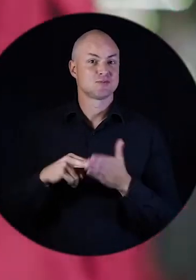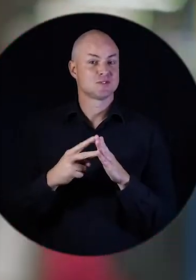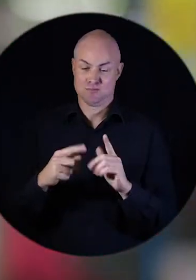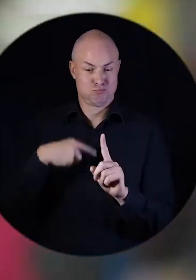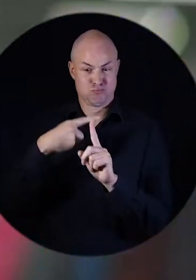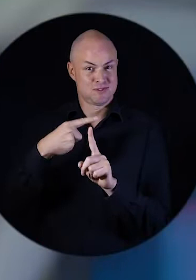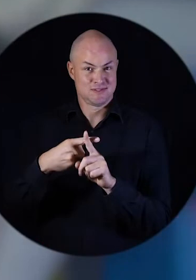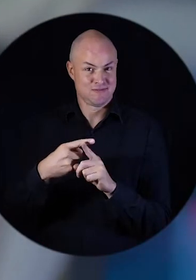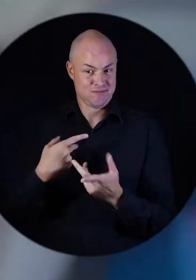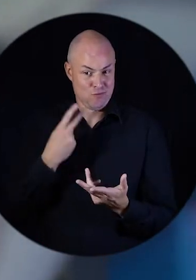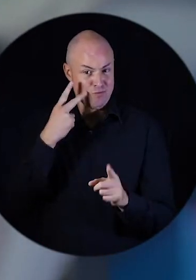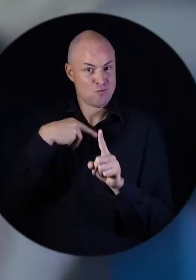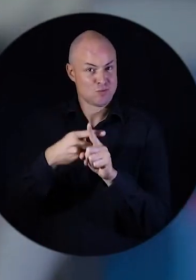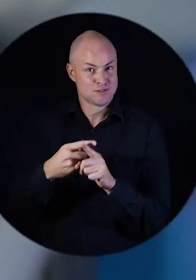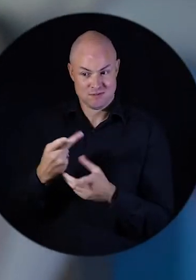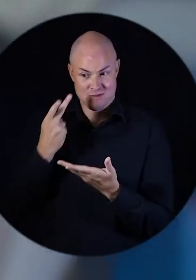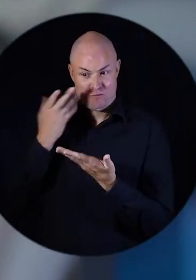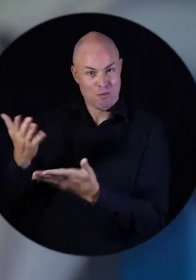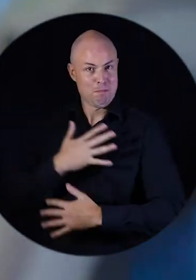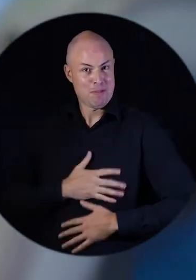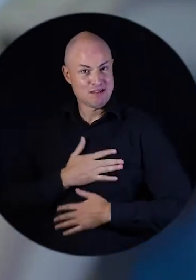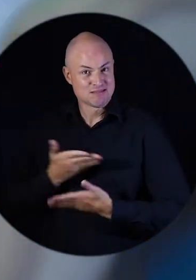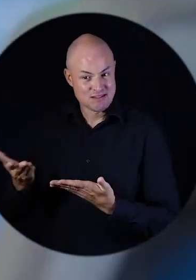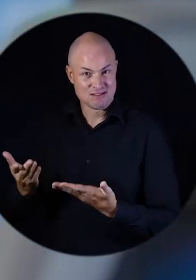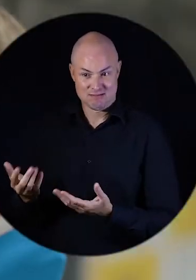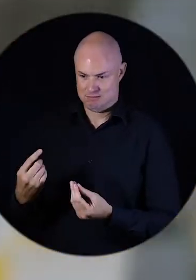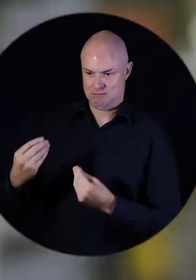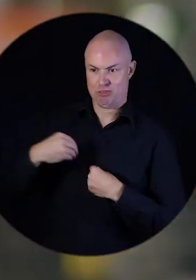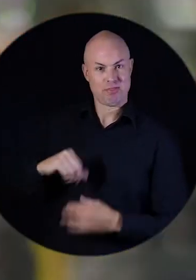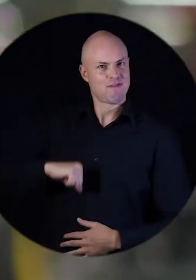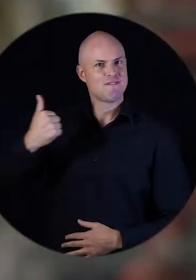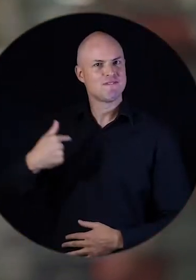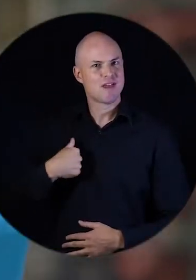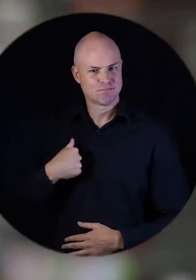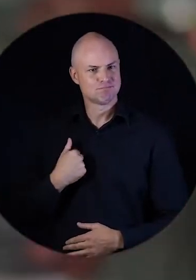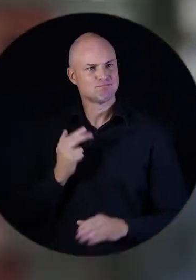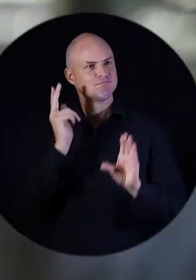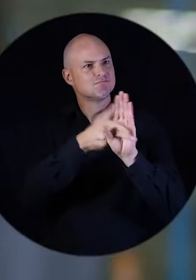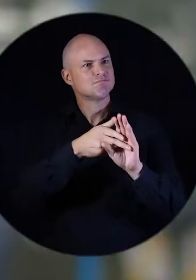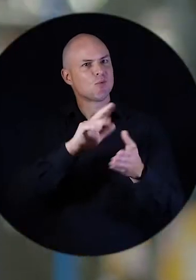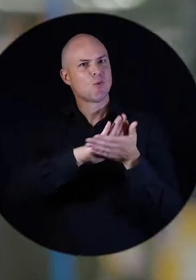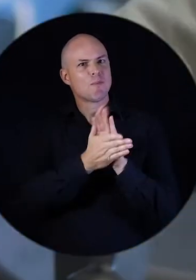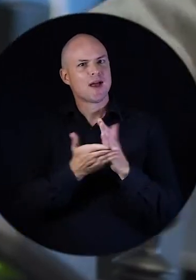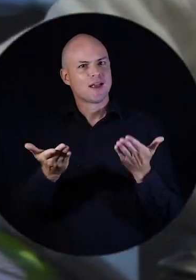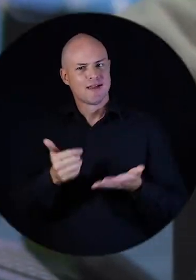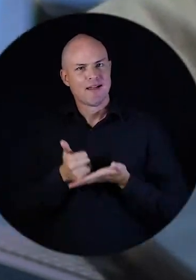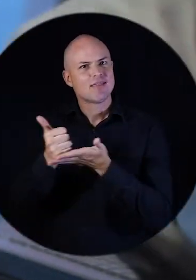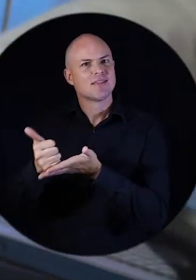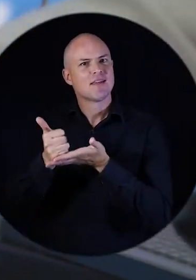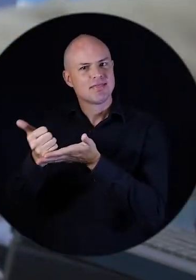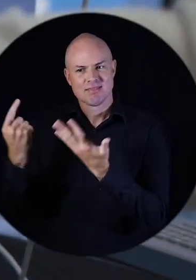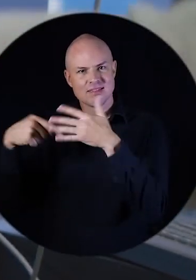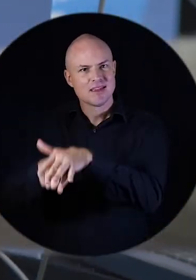du positif, que je trouve. On voit que lui, ça lui fait plaisir. Donc, nous, ça nous rend fiers aussi d'appartenir à une compagnie qui